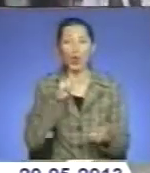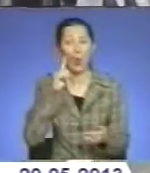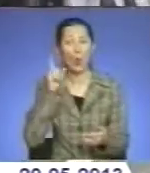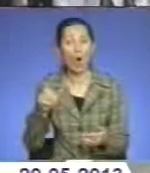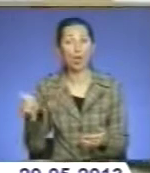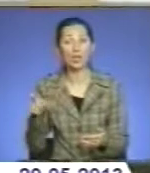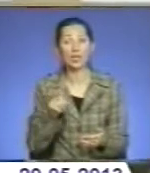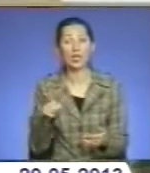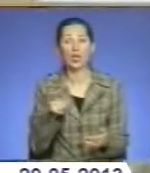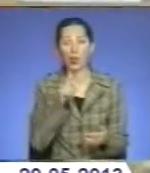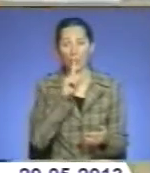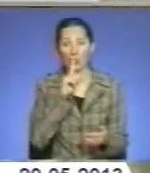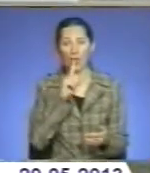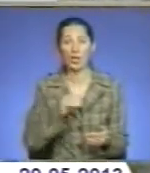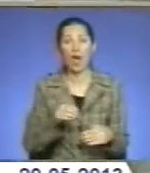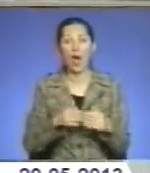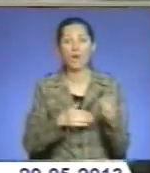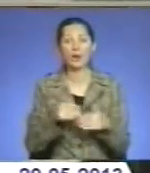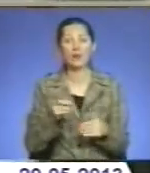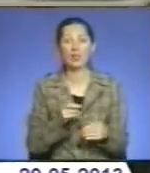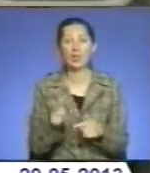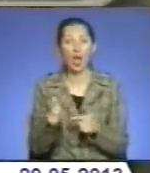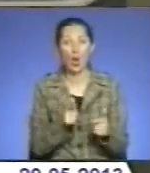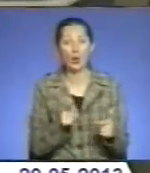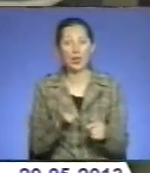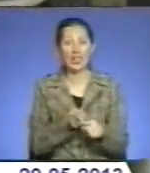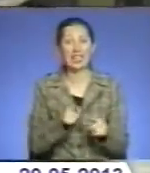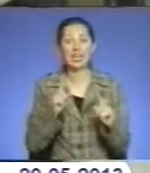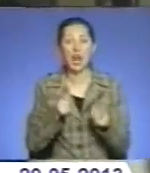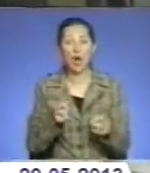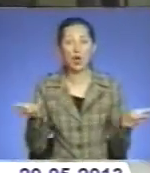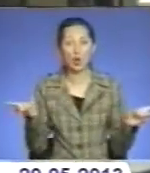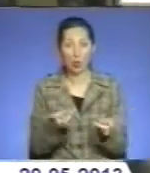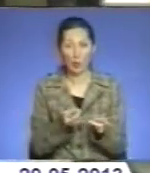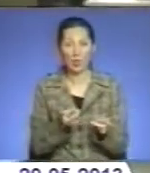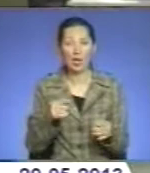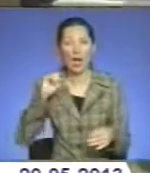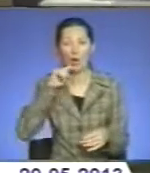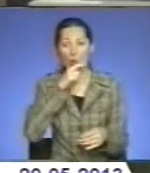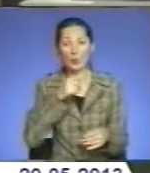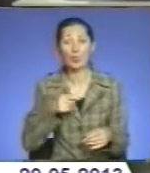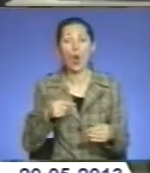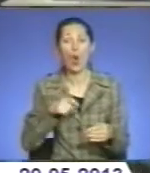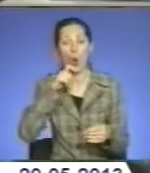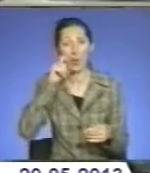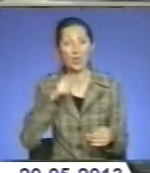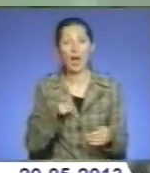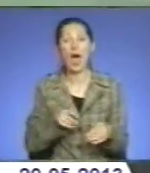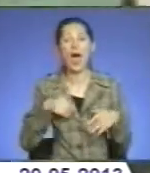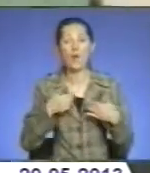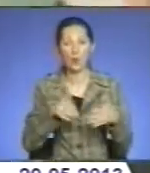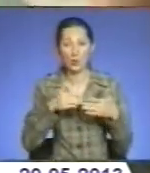тому вчать. Фахівців, які реально необхідні економіці України, не вистачає, а випускників популярних